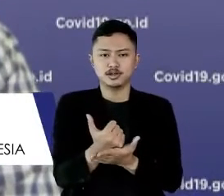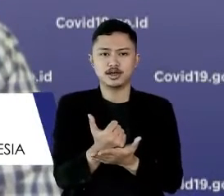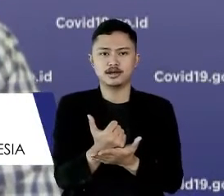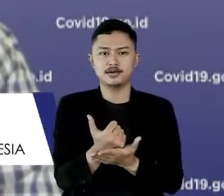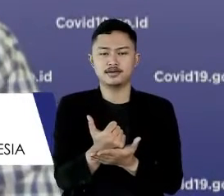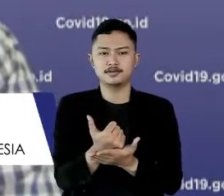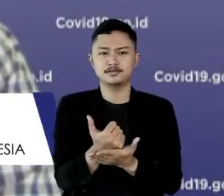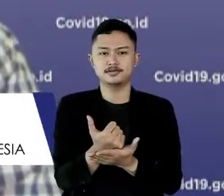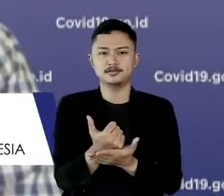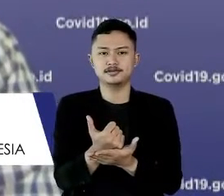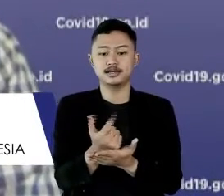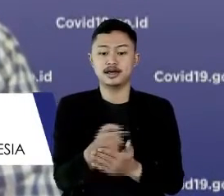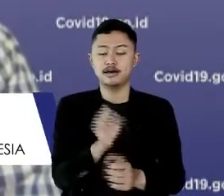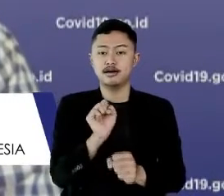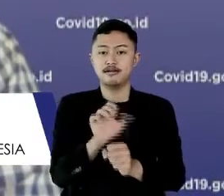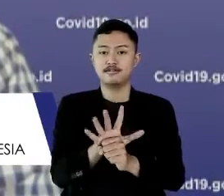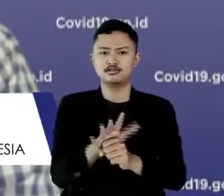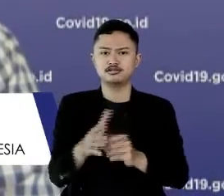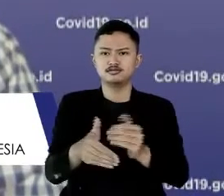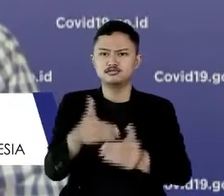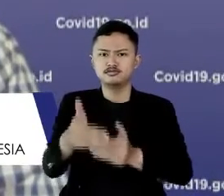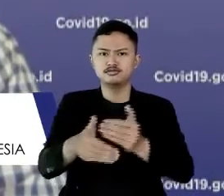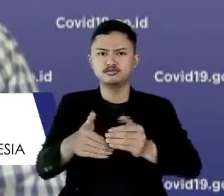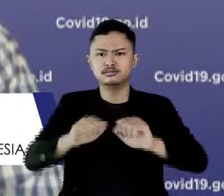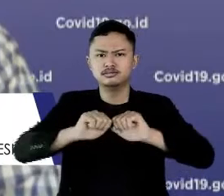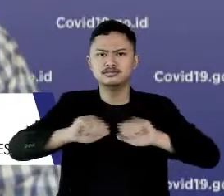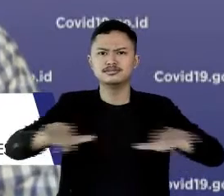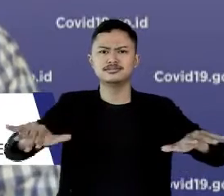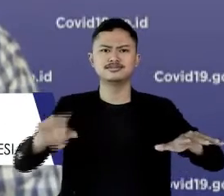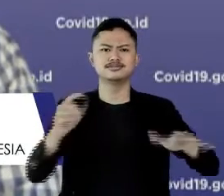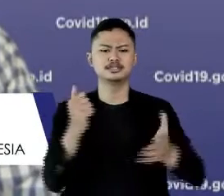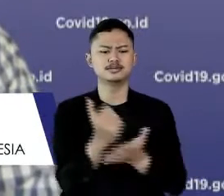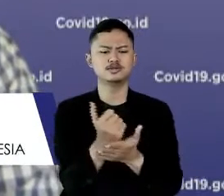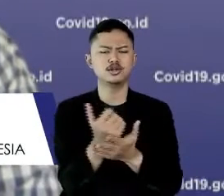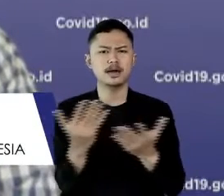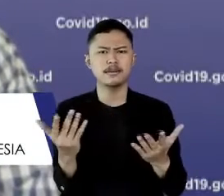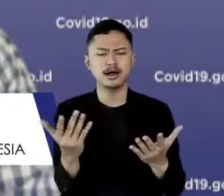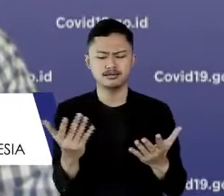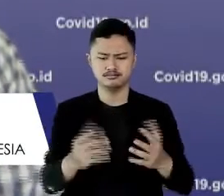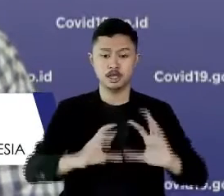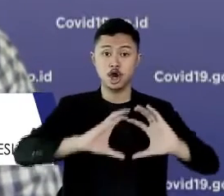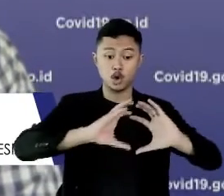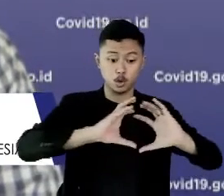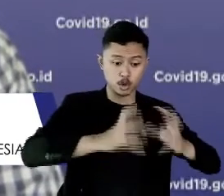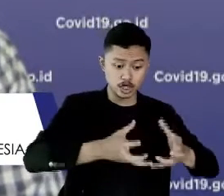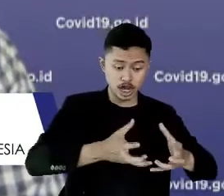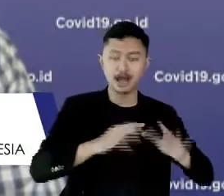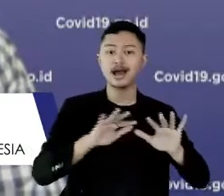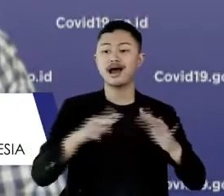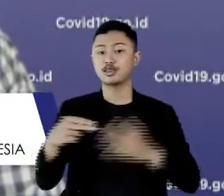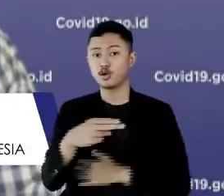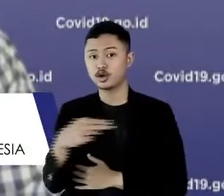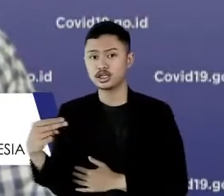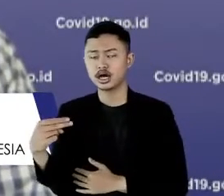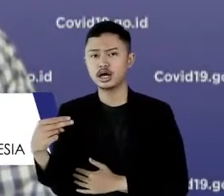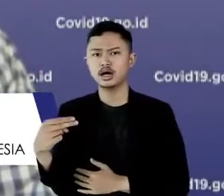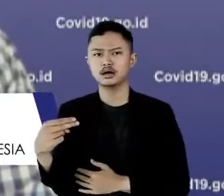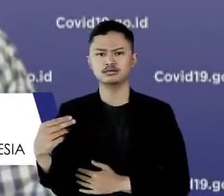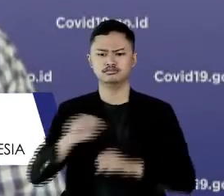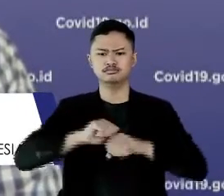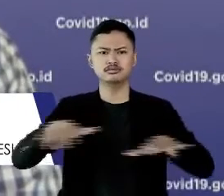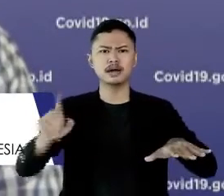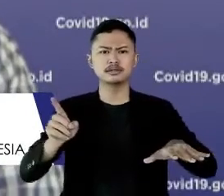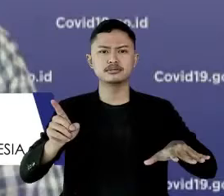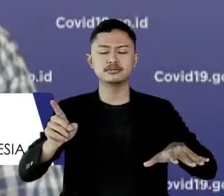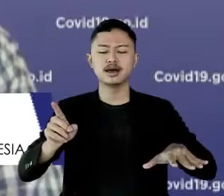membuat virus ini kemudian menjadi wabah global maupun di Indonesia adalah karena perilaku manusia. Dan tadi sudah dijelaskan oleh Pak